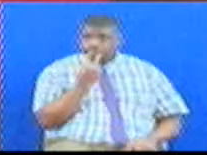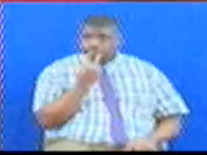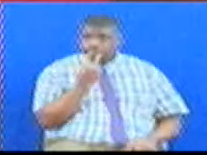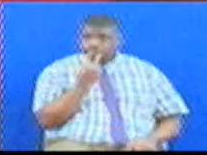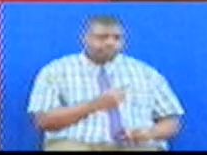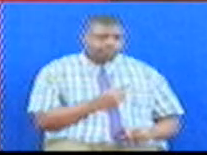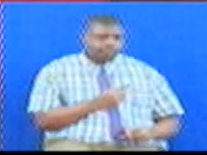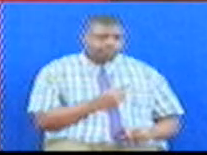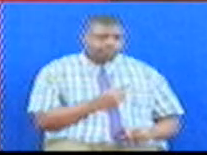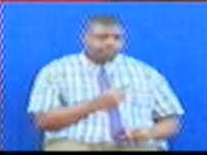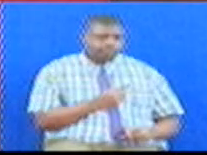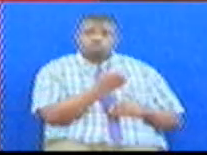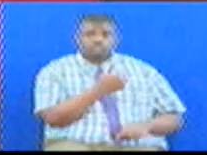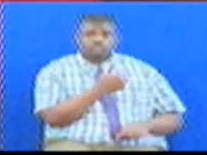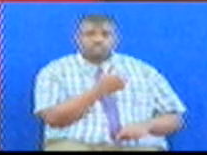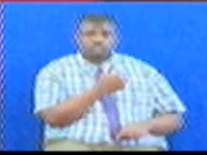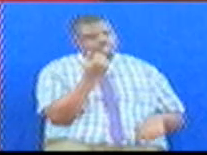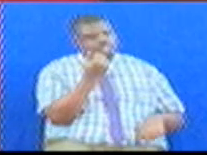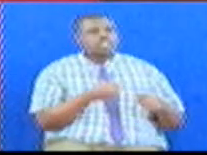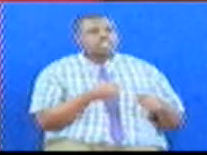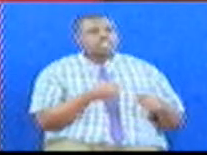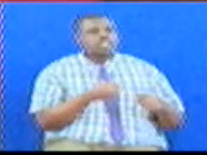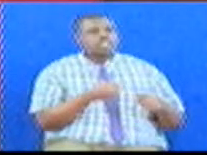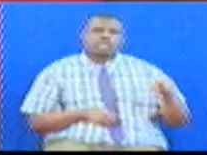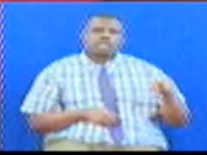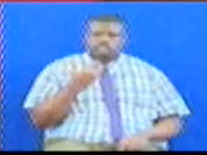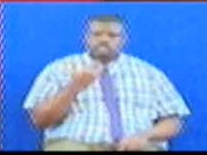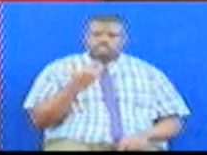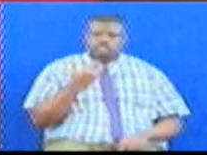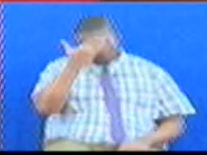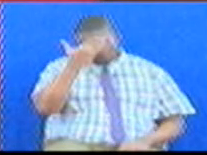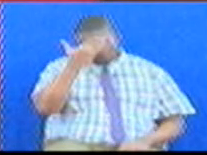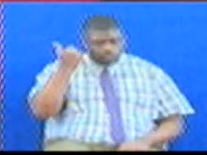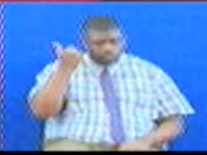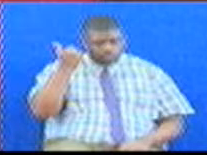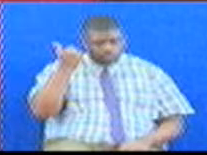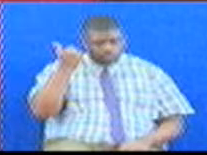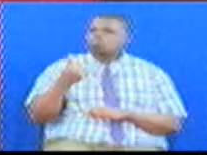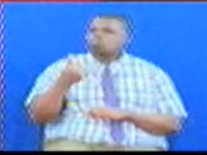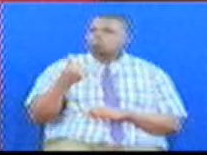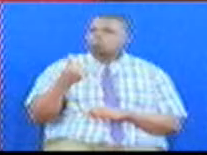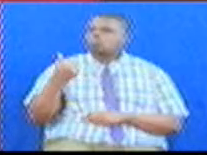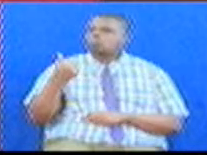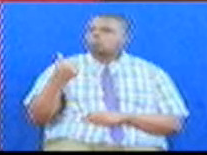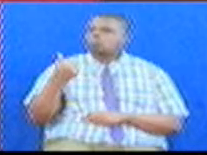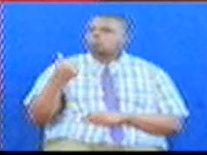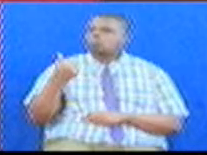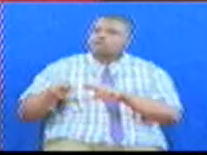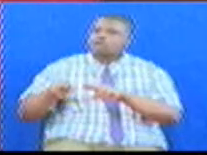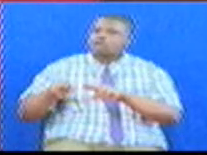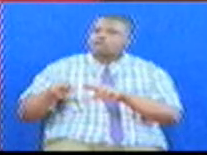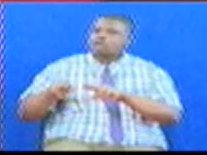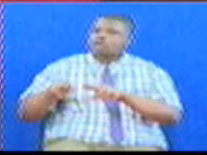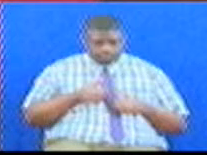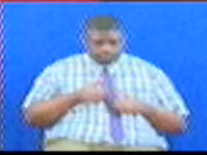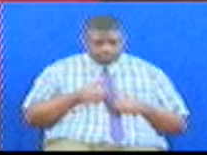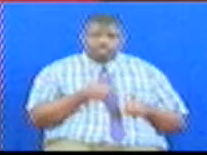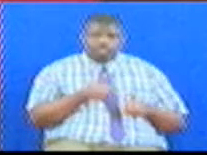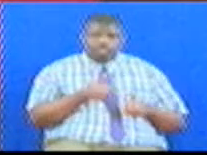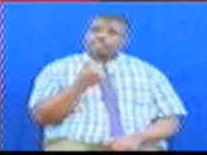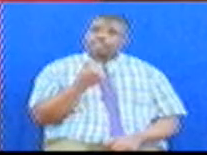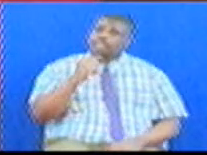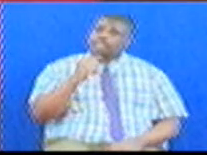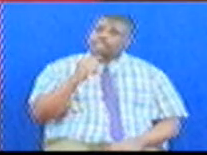viongozi hawa wa mihimili hii ya kisiasa, lakini ukasahau muhimili wenyewe wa mahakama, ambako nilitarajia TLS